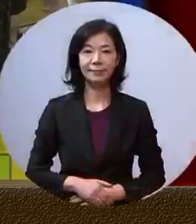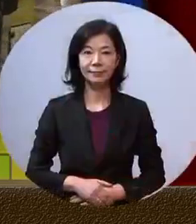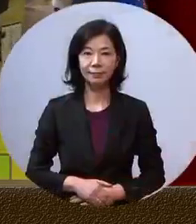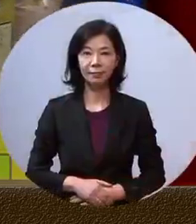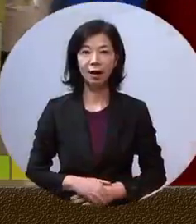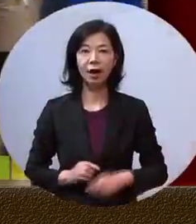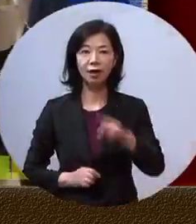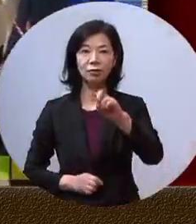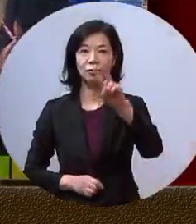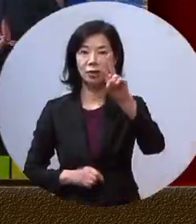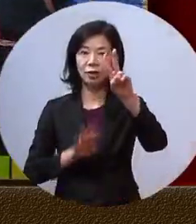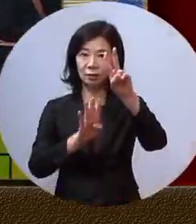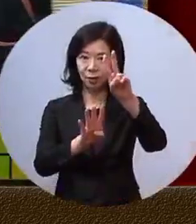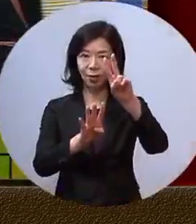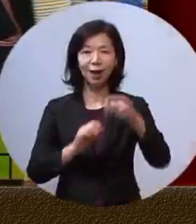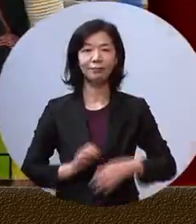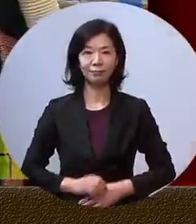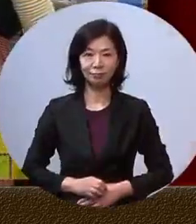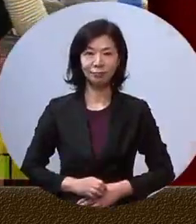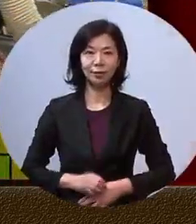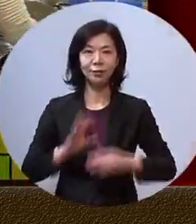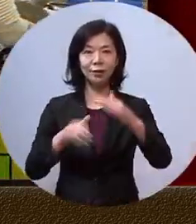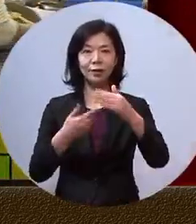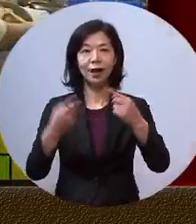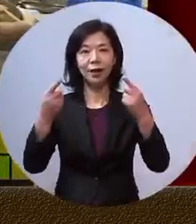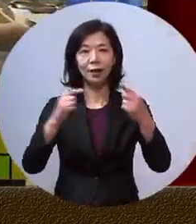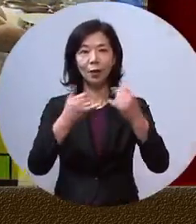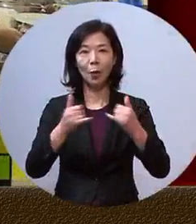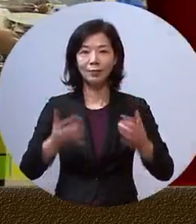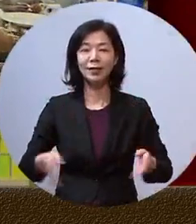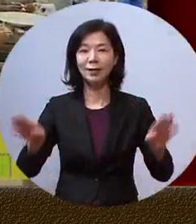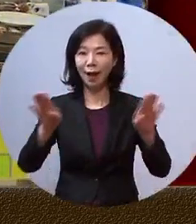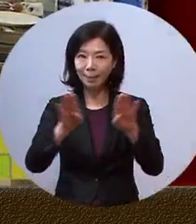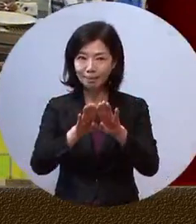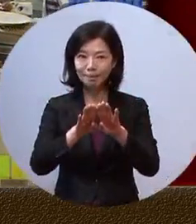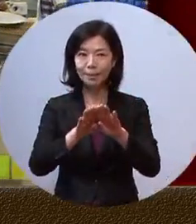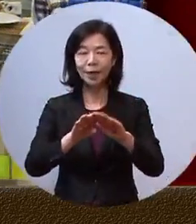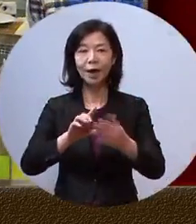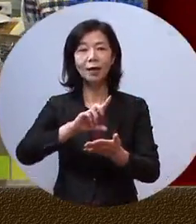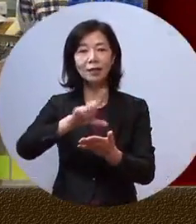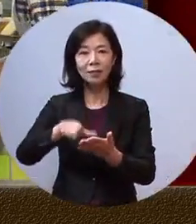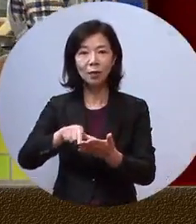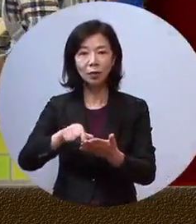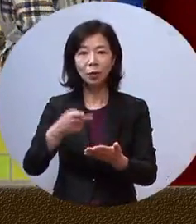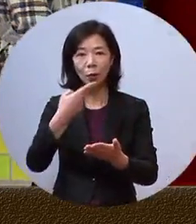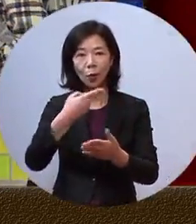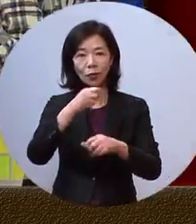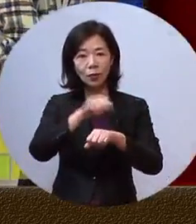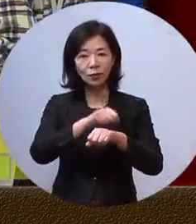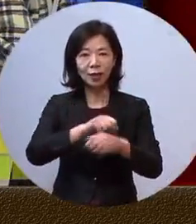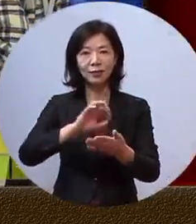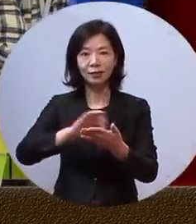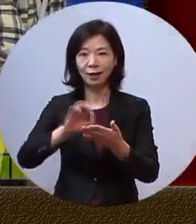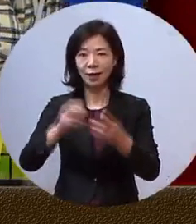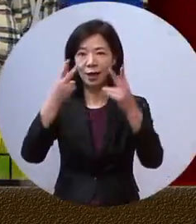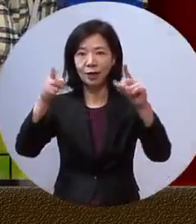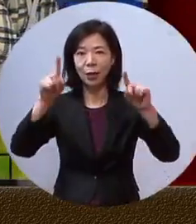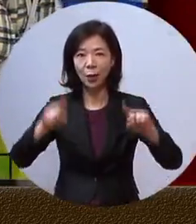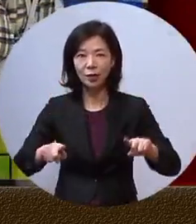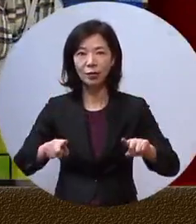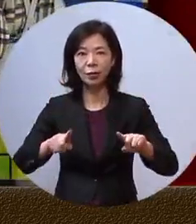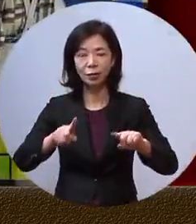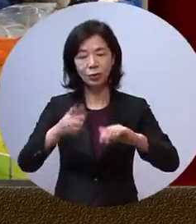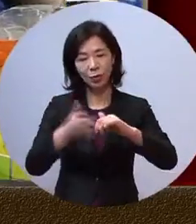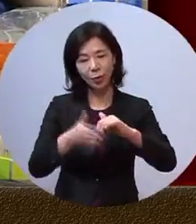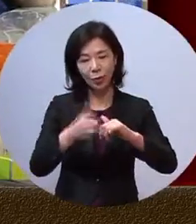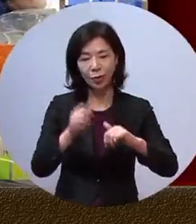12月4日藤沢公民館で開催されたのは、地元の食材を使って行事の時に作る料理を紹